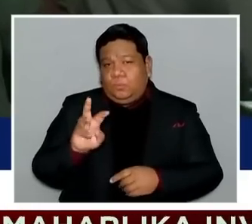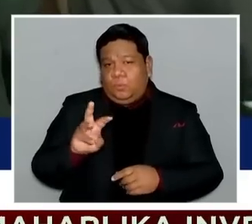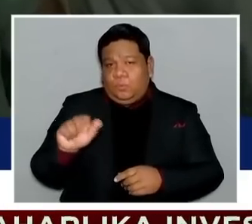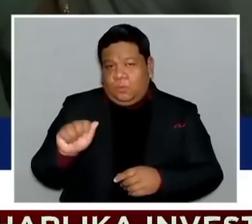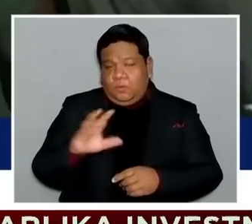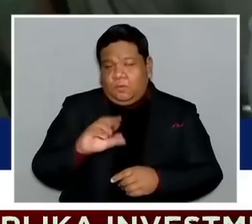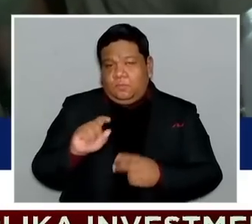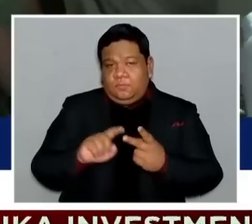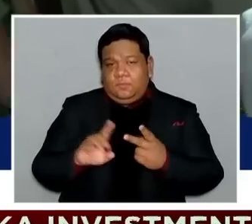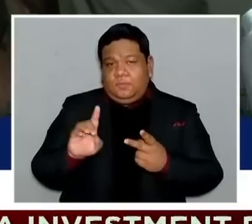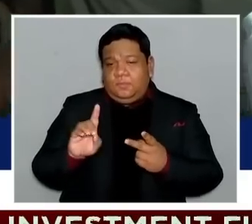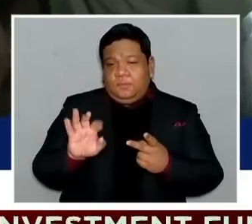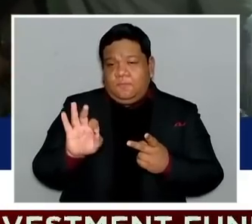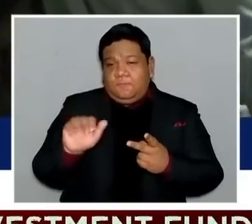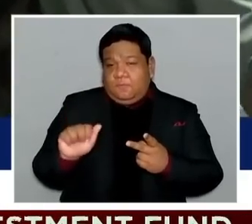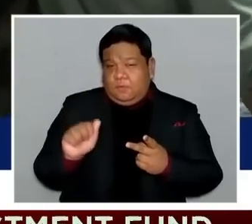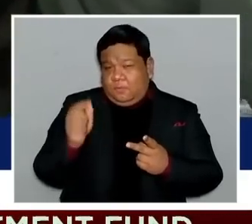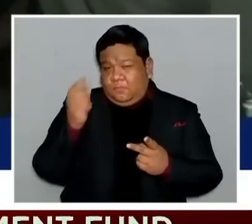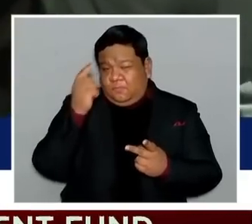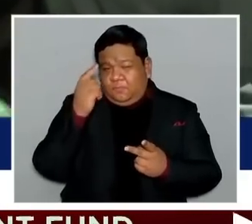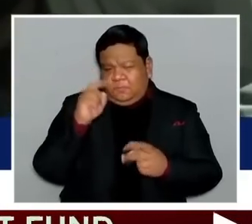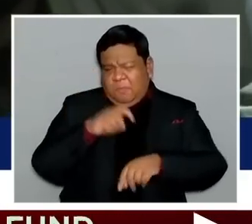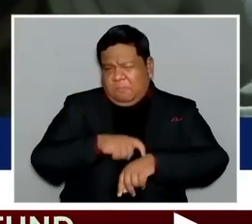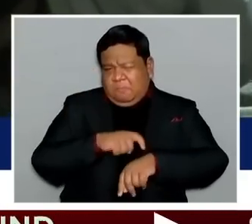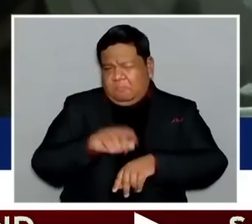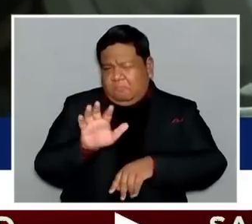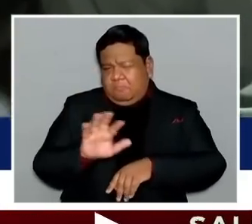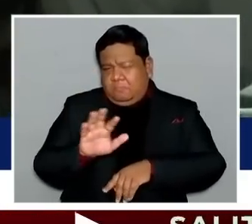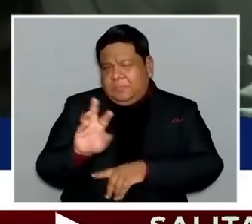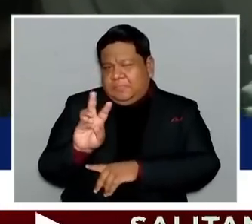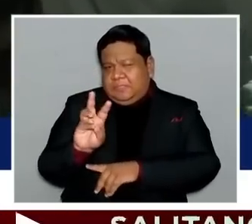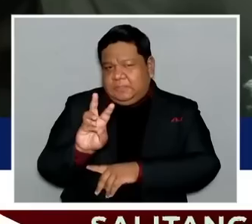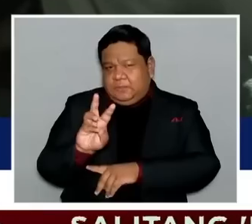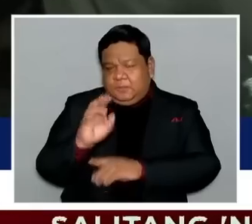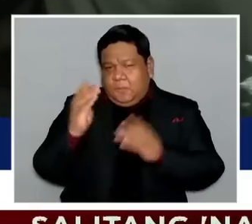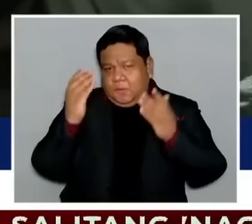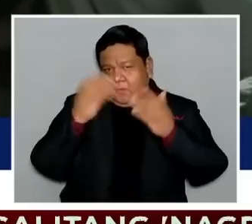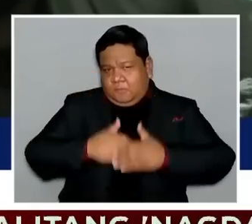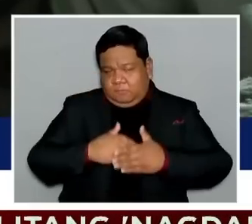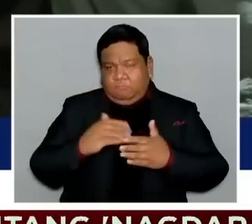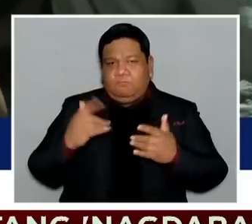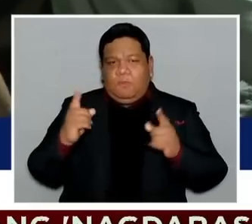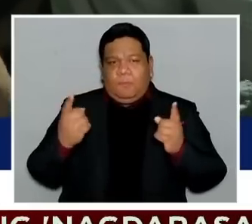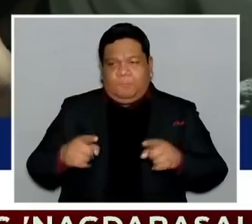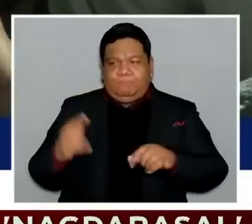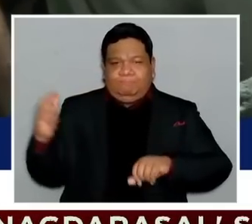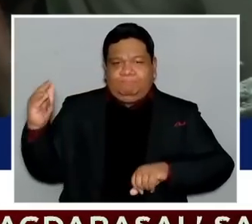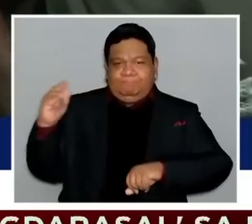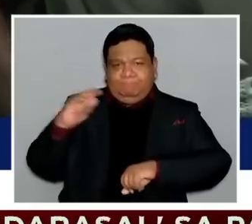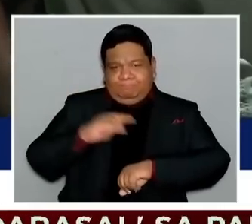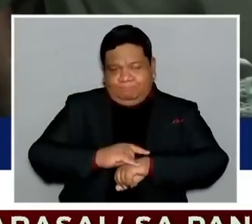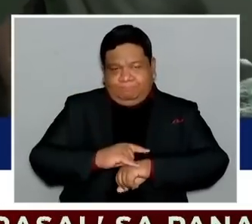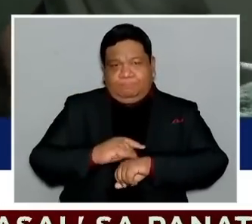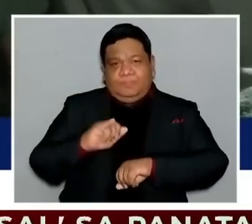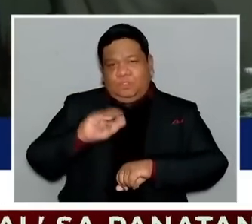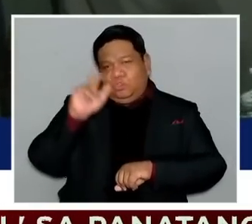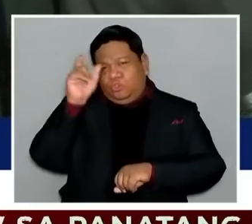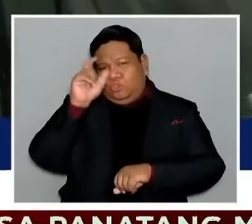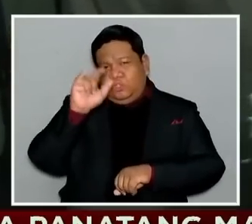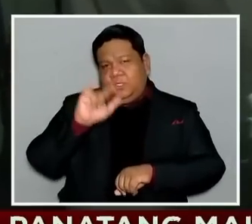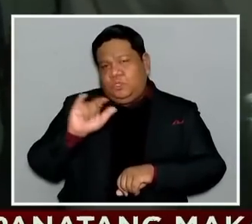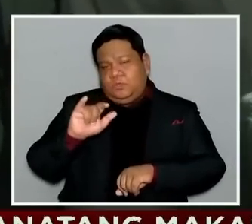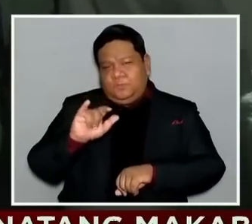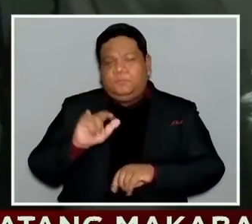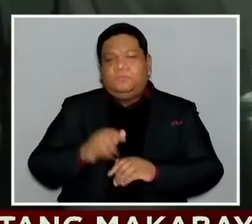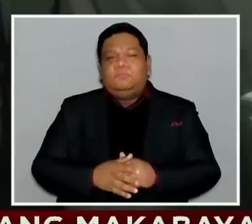kabayan. Alas 6 ng gabi nang lumapag dito sa NAIA Terminal 3 ang Turkish Airlines flight